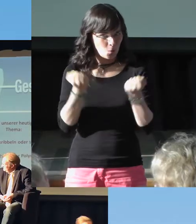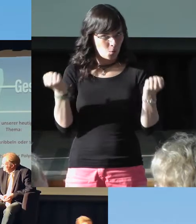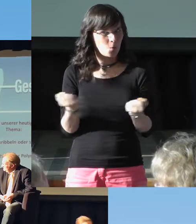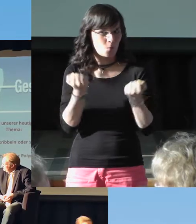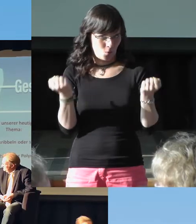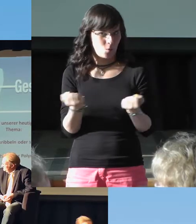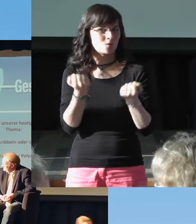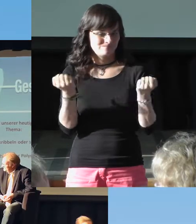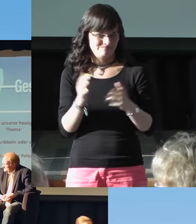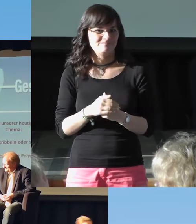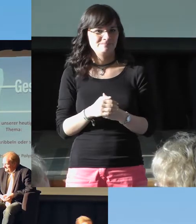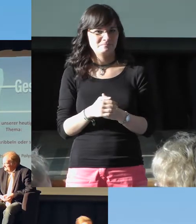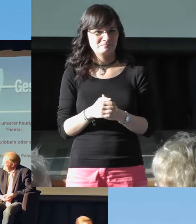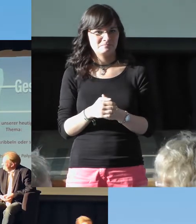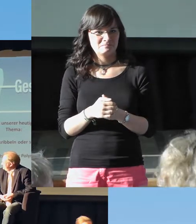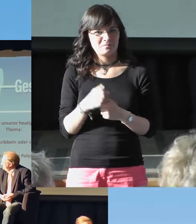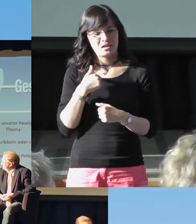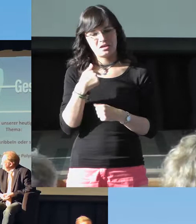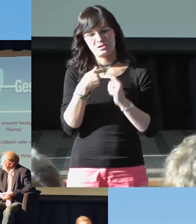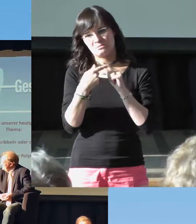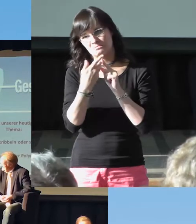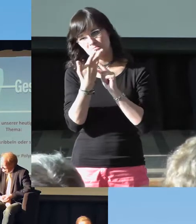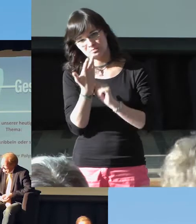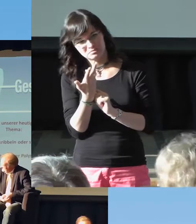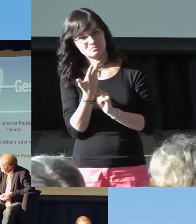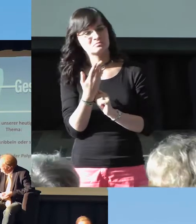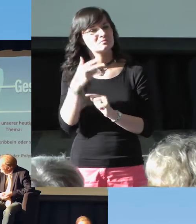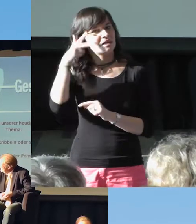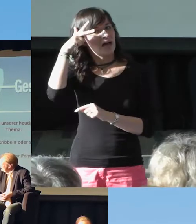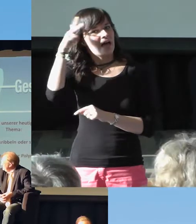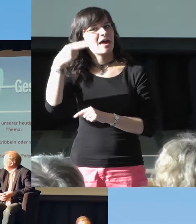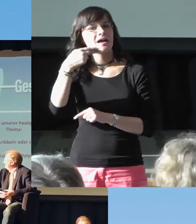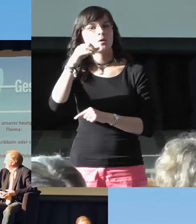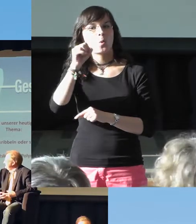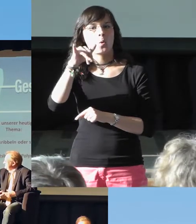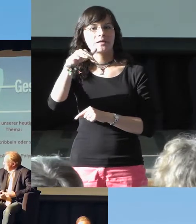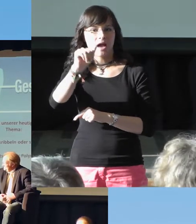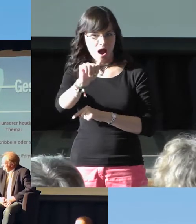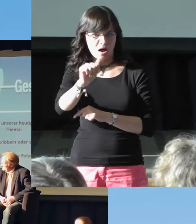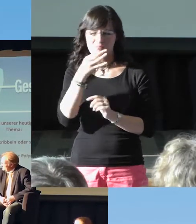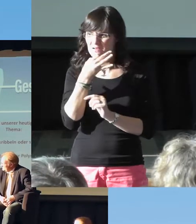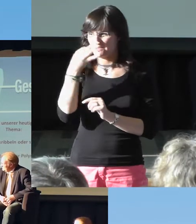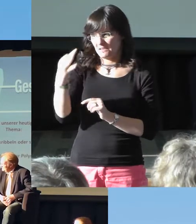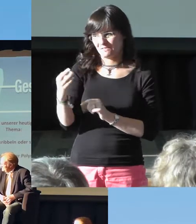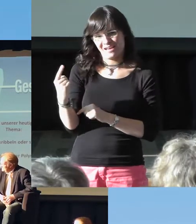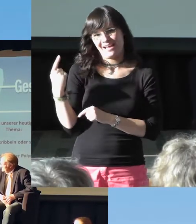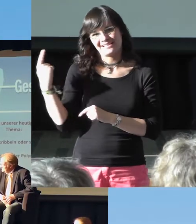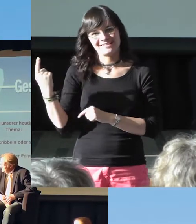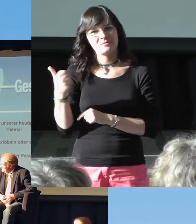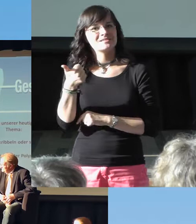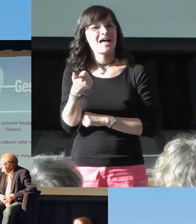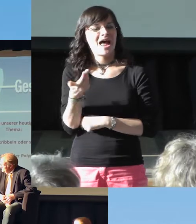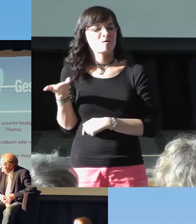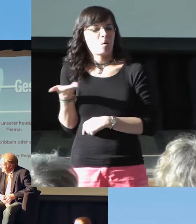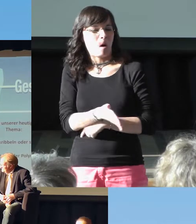habe mehrere, natürlich. Ich habe Herrn Michel-Hoyer gefragt, ob er sich denn einen Opfer mitgebracht hat. Ich hatte